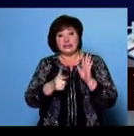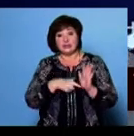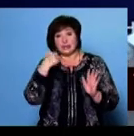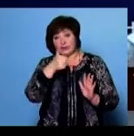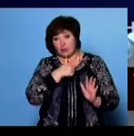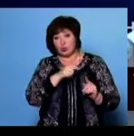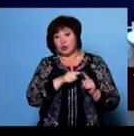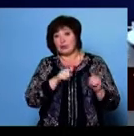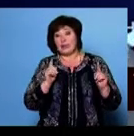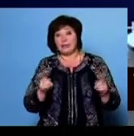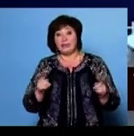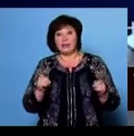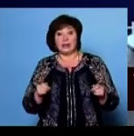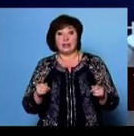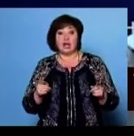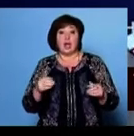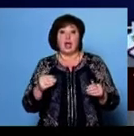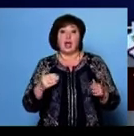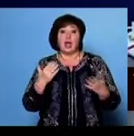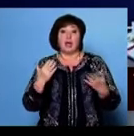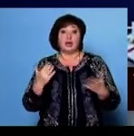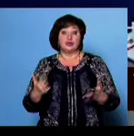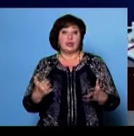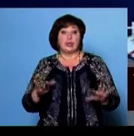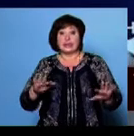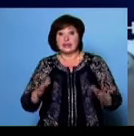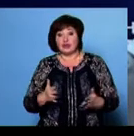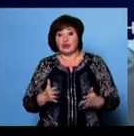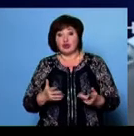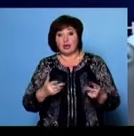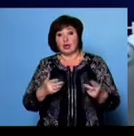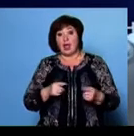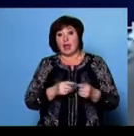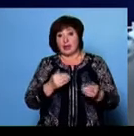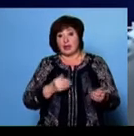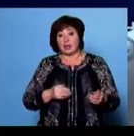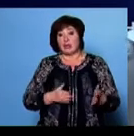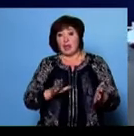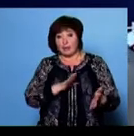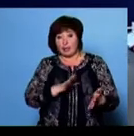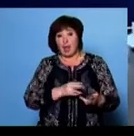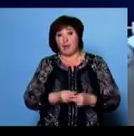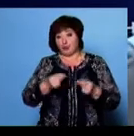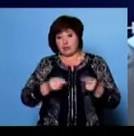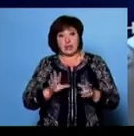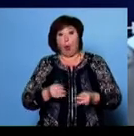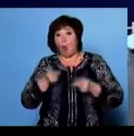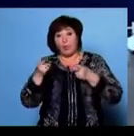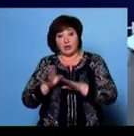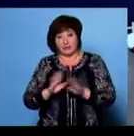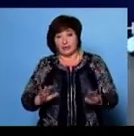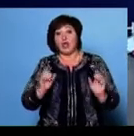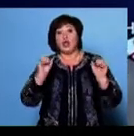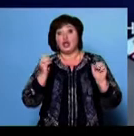То есть на момент их совершения, в период их совершения, она находилась под подпиской о невыезде, поскольку